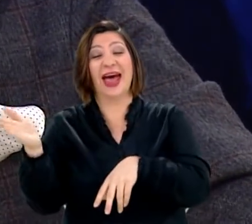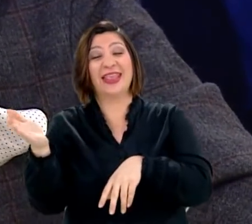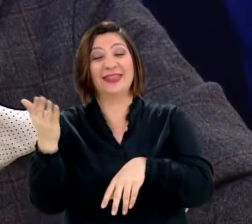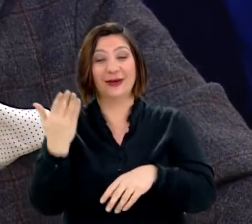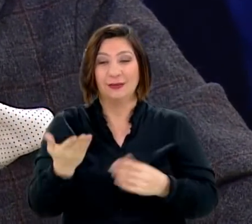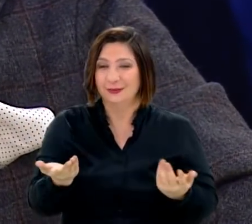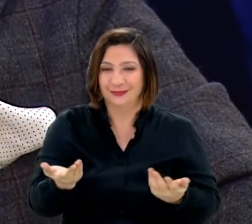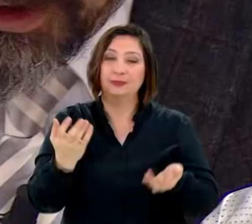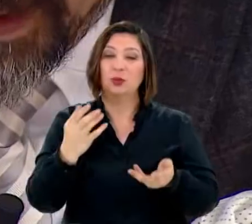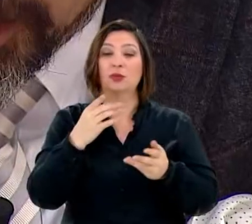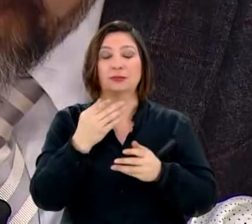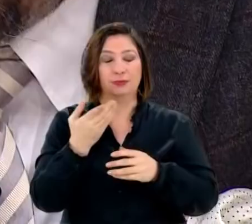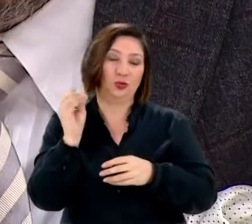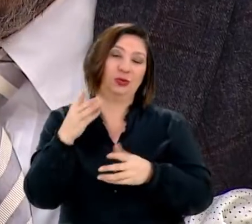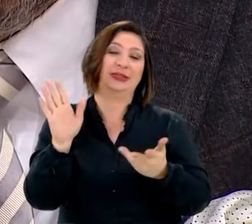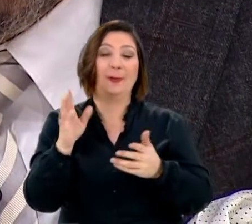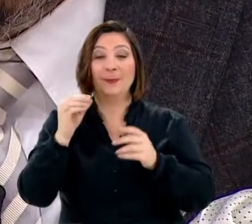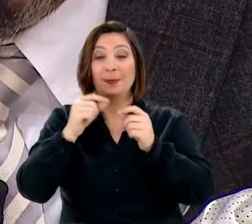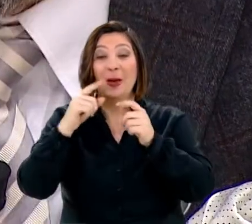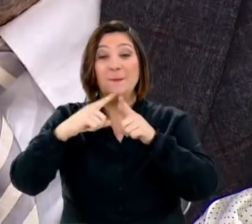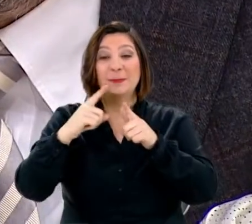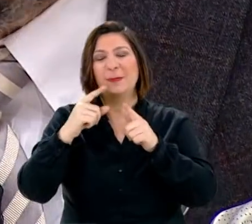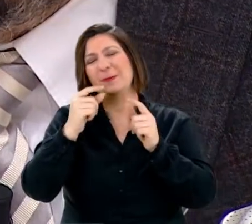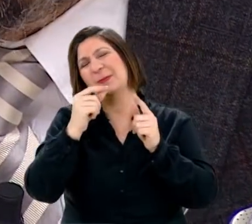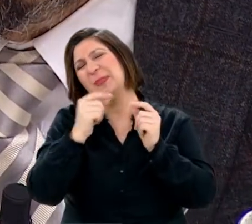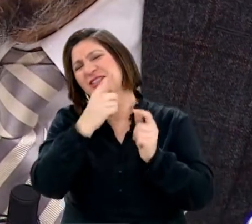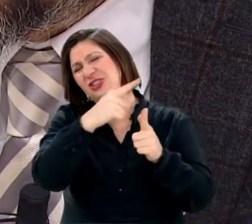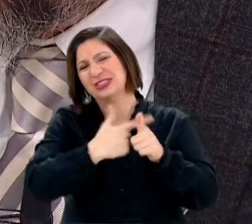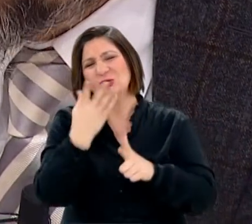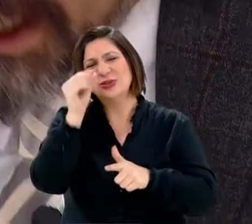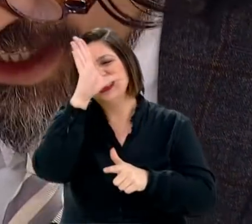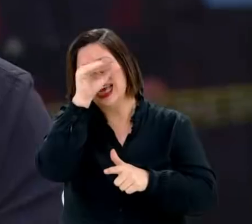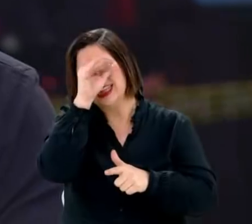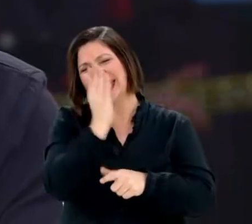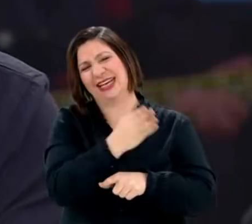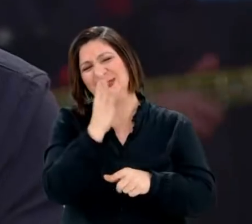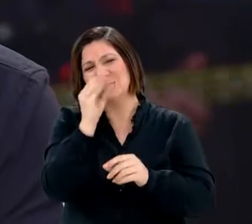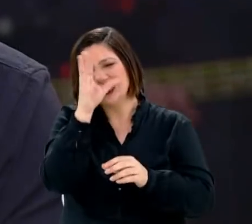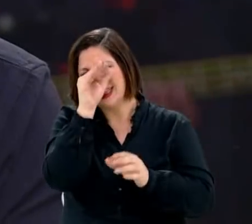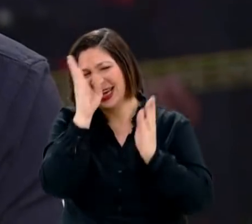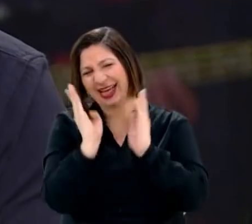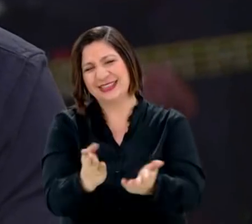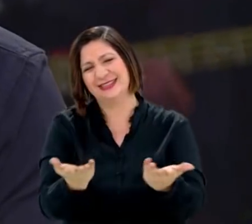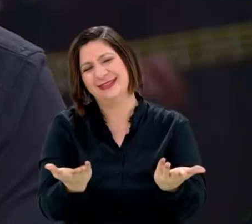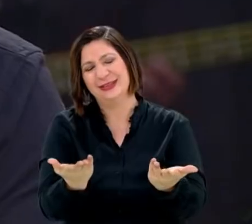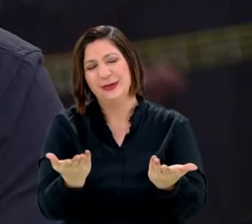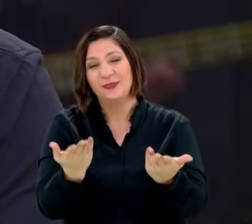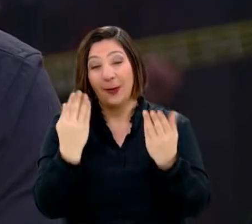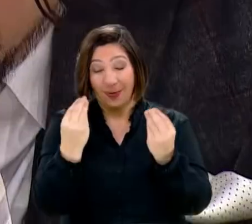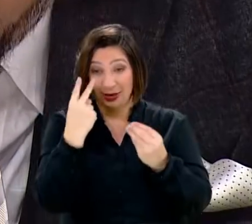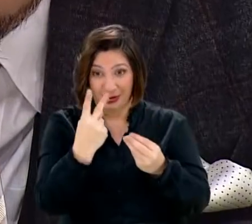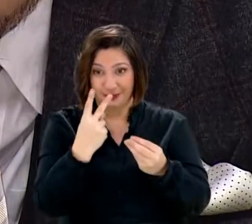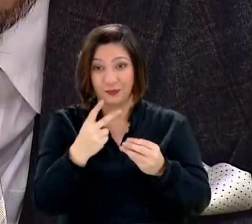hadi. Bak şimdi Bay J'nin raporunda o kadar sahtekarsın ki. O kadar sahtekarsın. Abi neden ya? Ya kesin